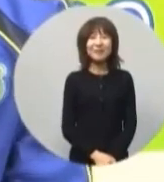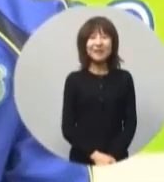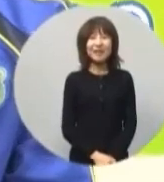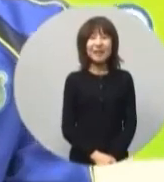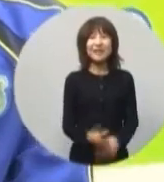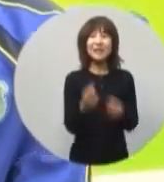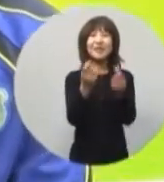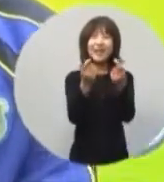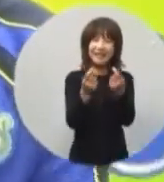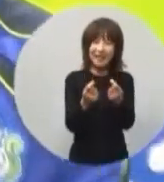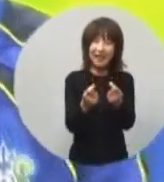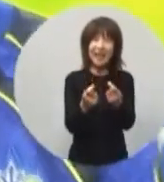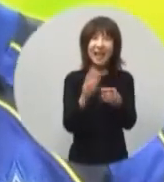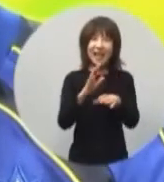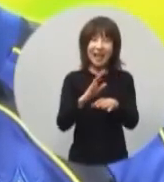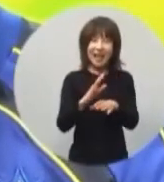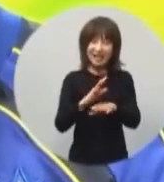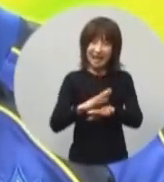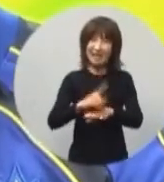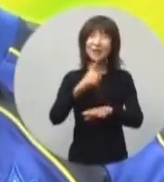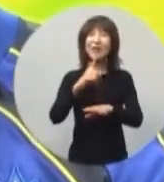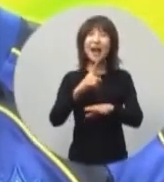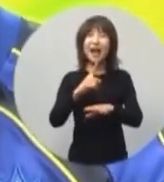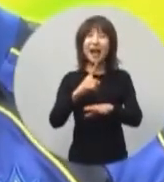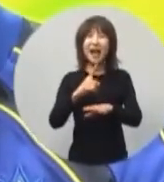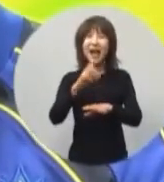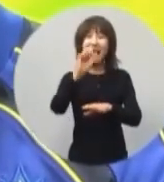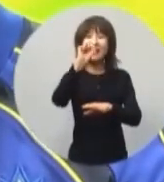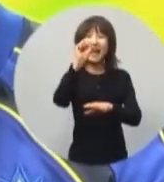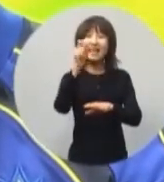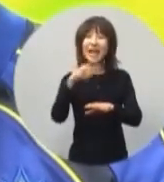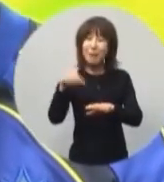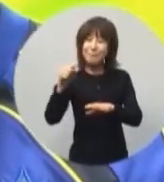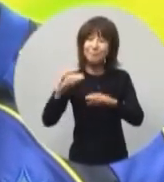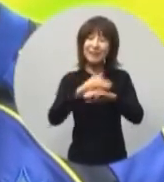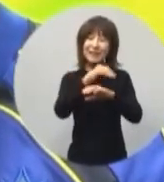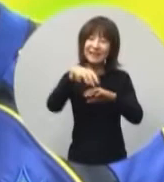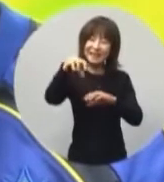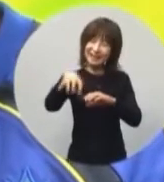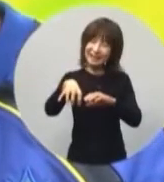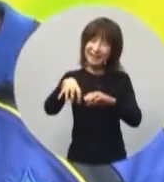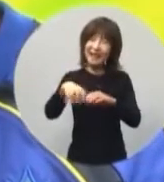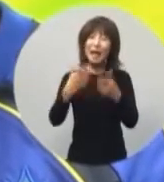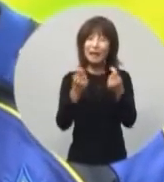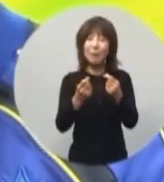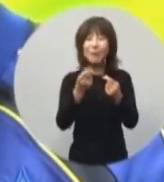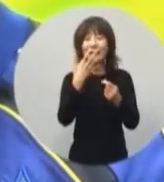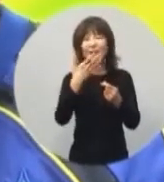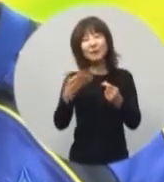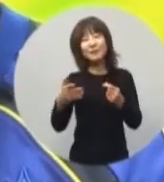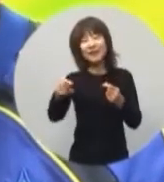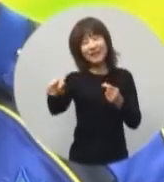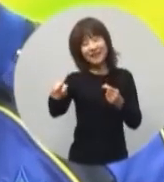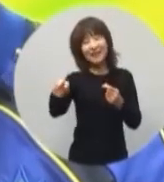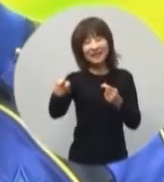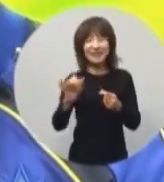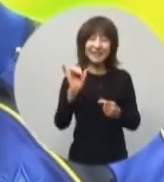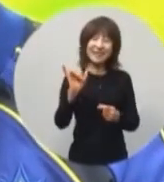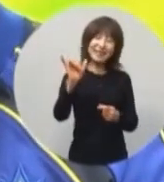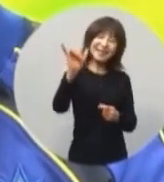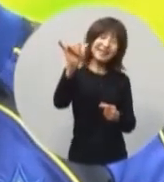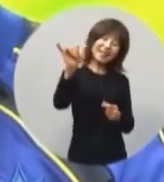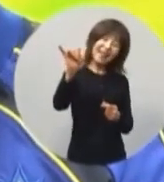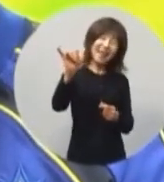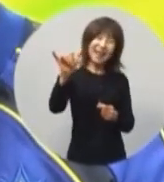そうですね、やっぱ最初はサザンビーチということで、やっぱ海の方へ行って、あ